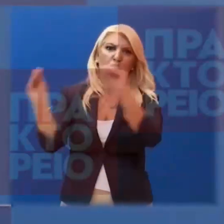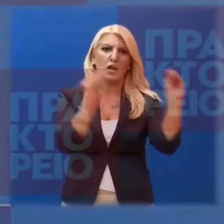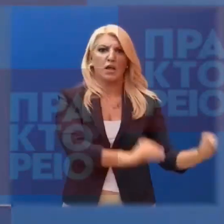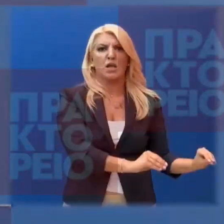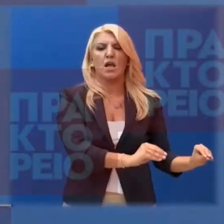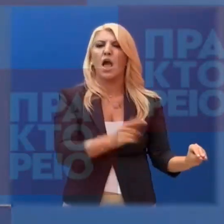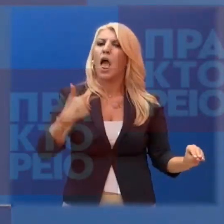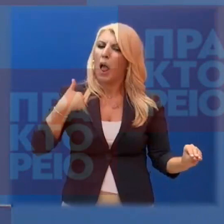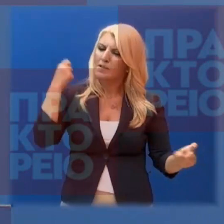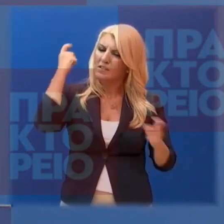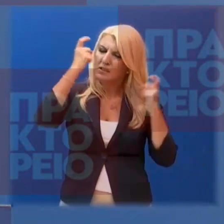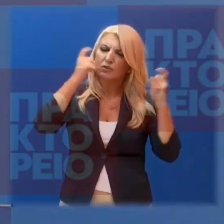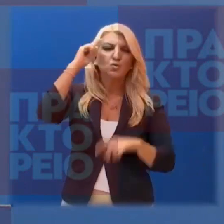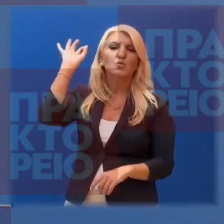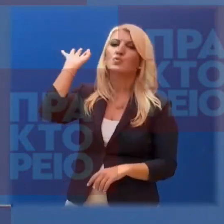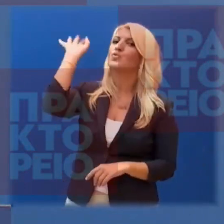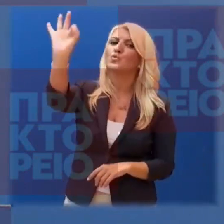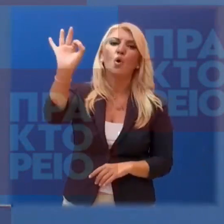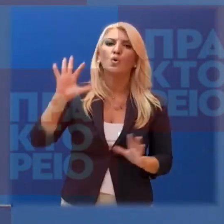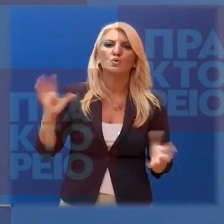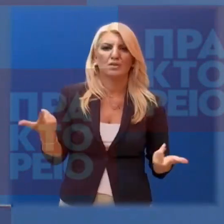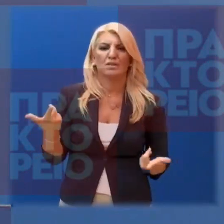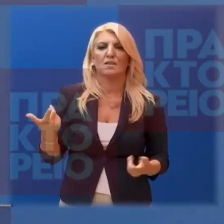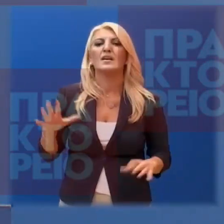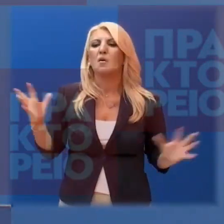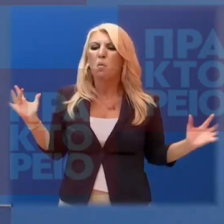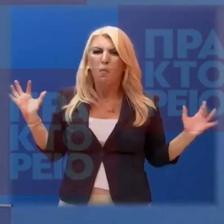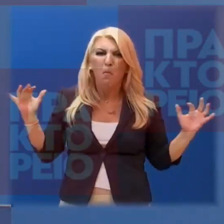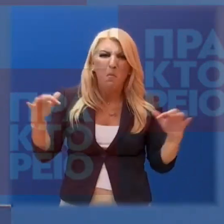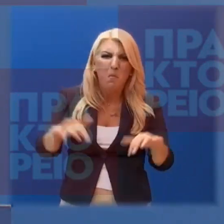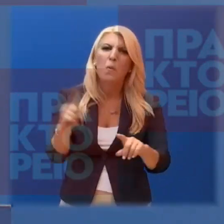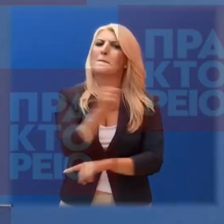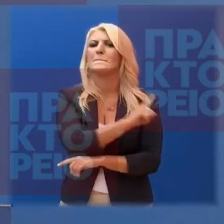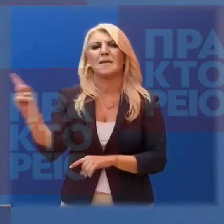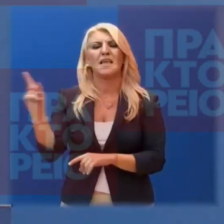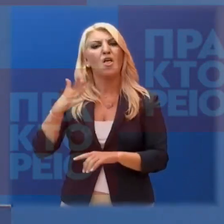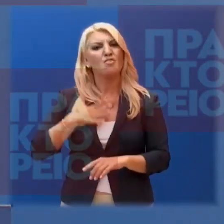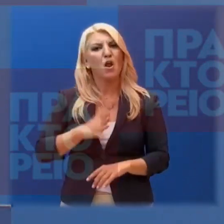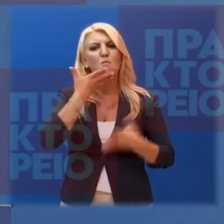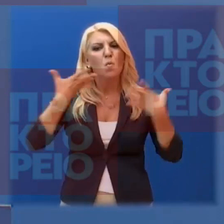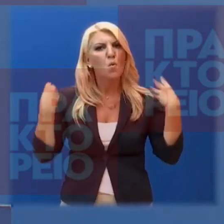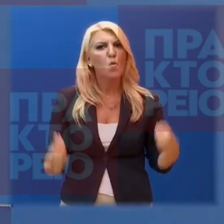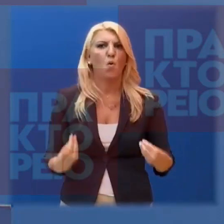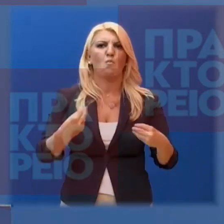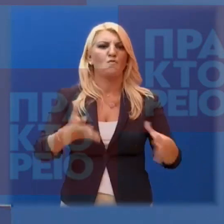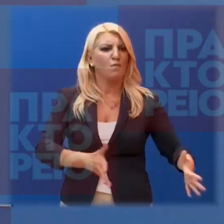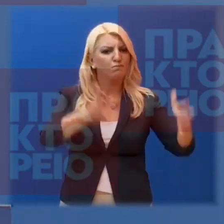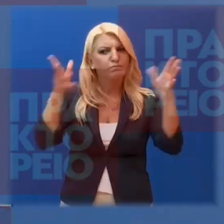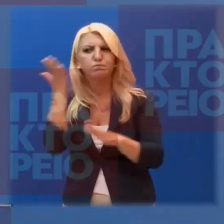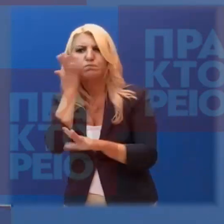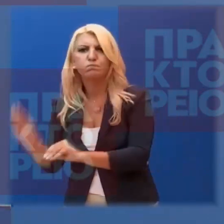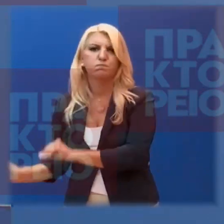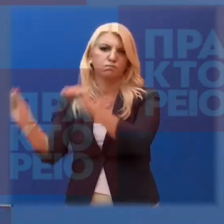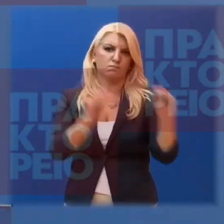αποπροσανατολίζει από το βασικό μας στόχο, την αποσυμφόρηση και την κατασκευή μιας κλειστής ελεγχόμενης δομής. Όσον αφορά το πρώτο,